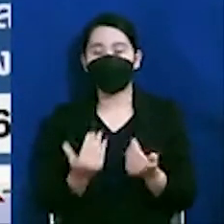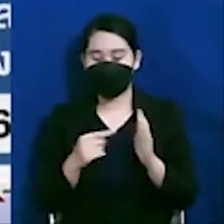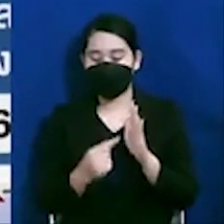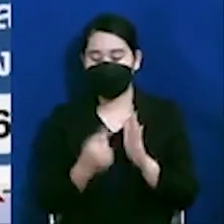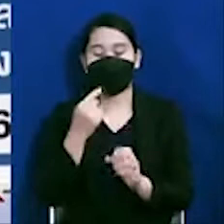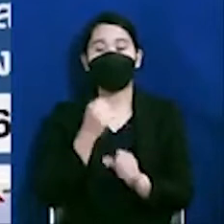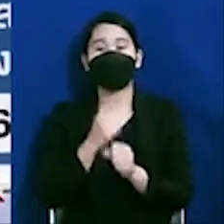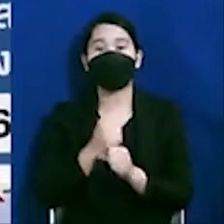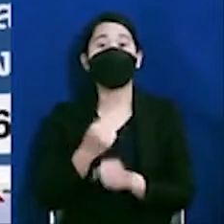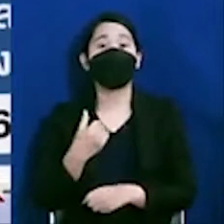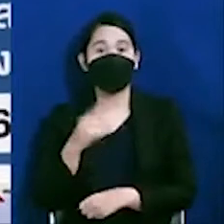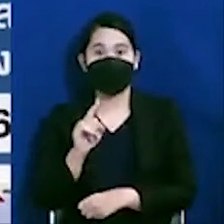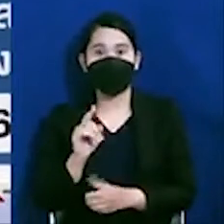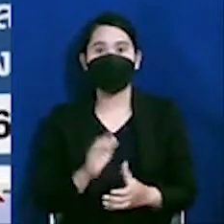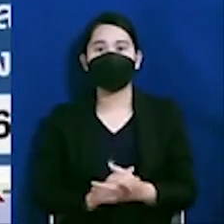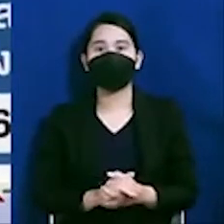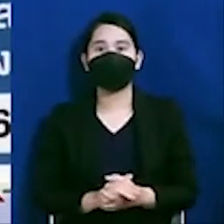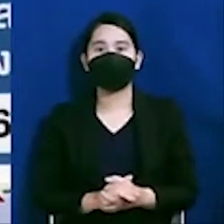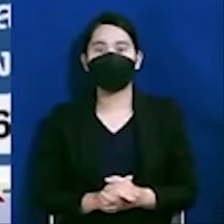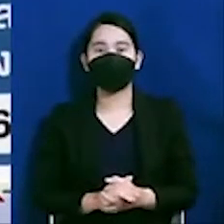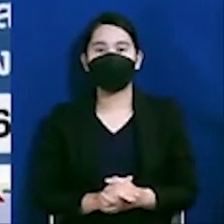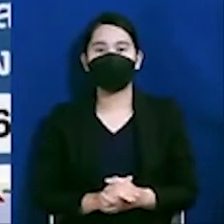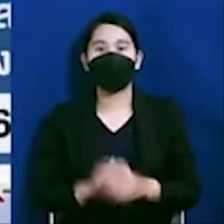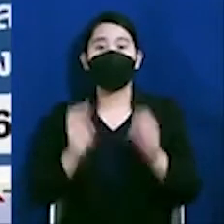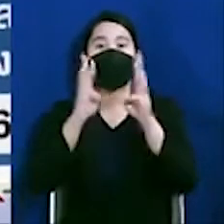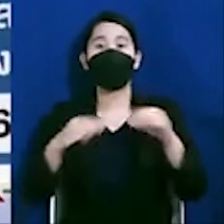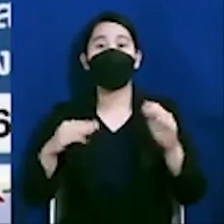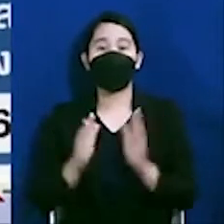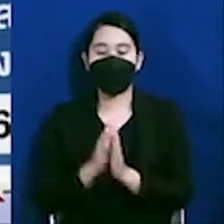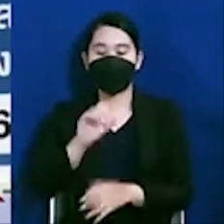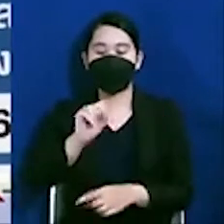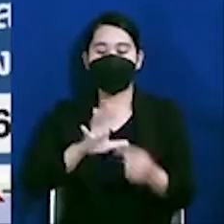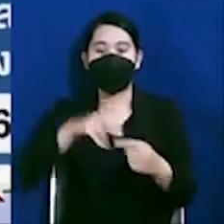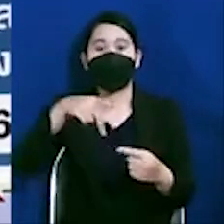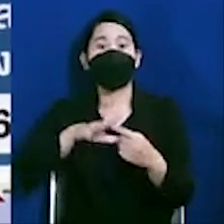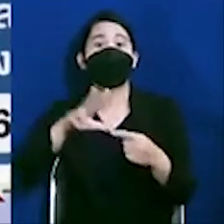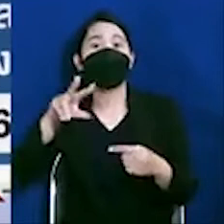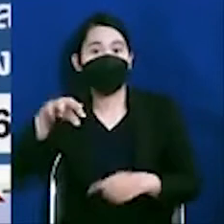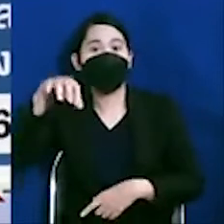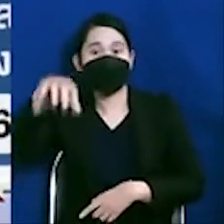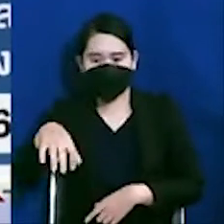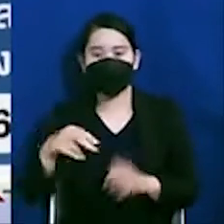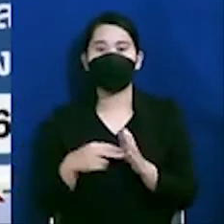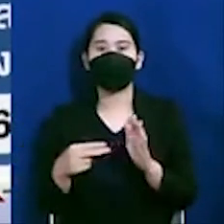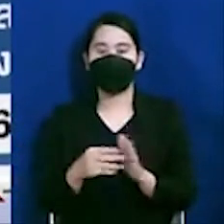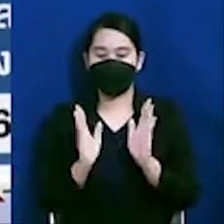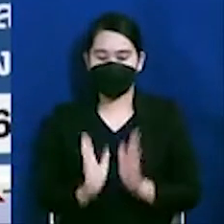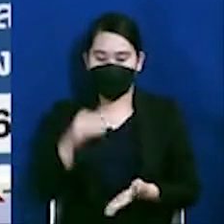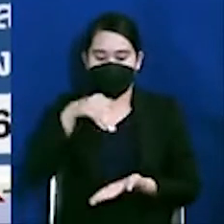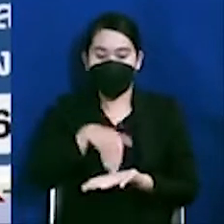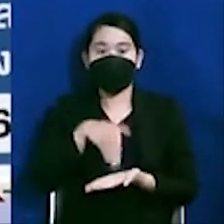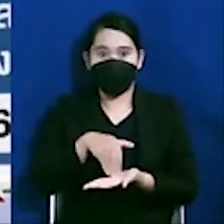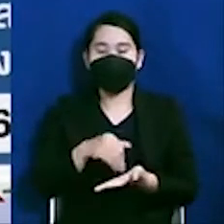จริงที่เริ่มไปแล้วก็มีที่วัดสะพานนี้นะครับซึ่งอาจจะเป็นอีกรูปแบบหนึ่งนี้นะครับการประเมินจะมีคนกลางเข้ามาช่วยด้วย